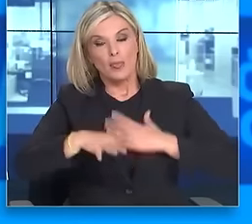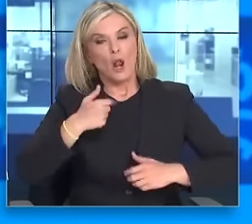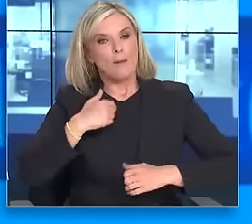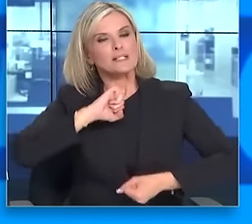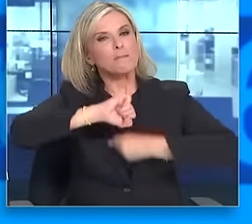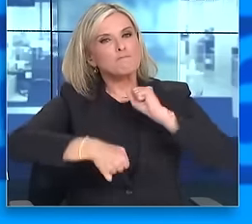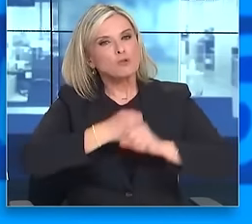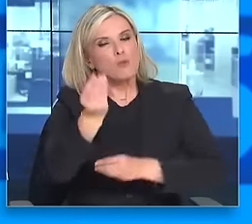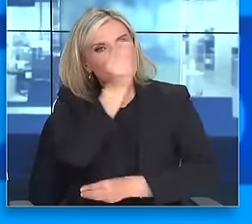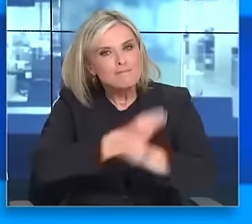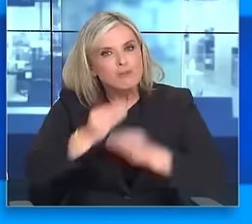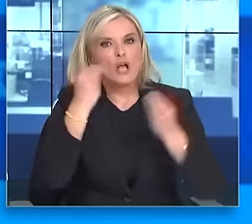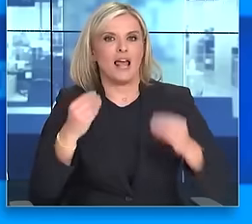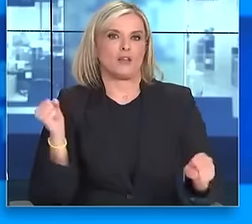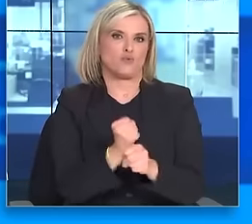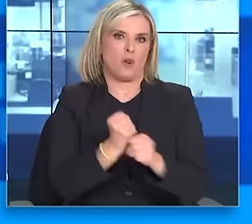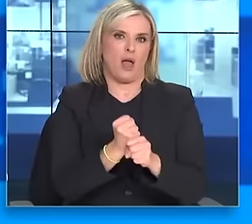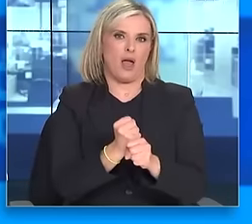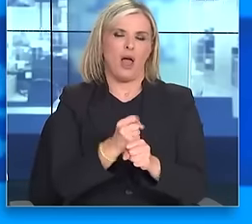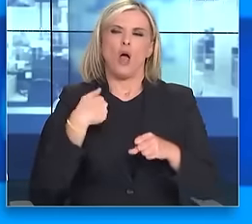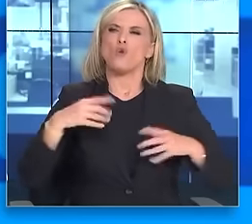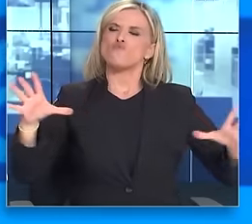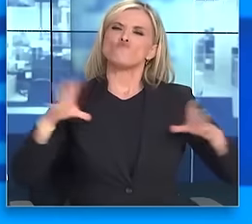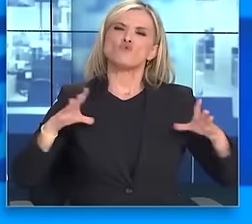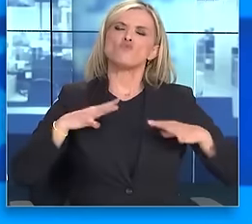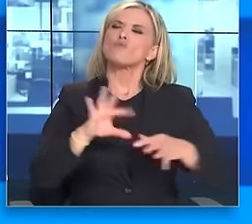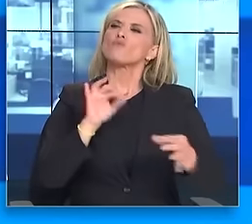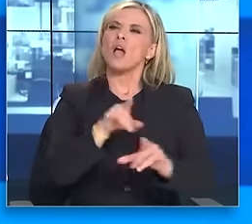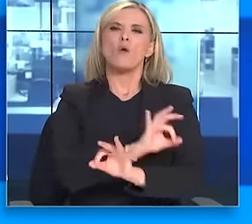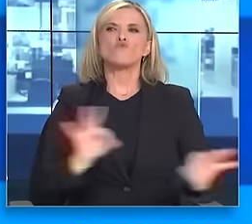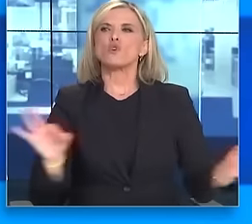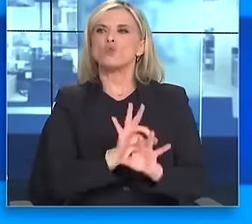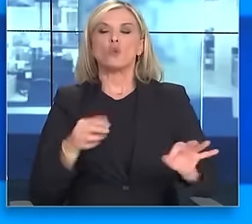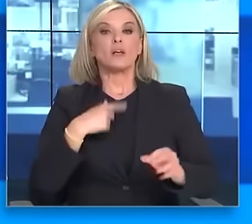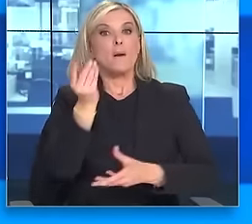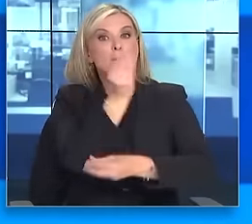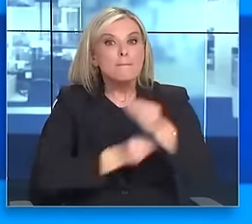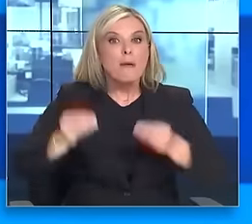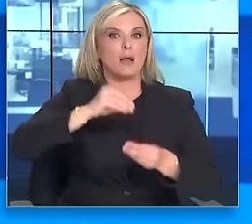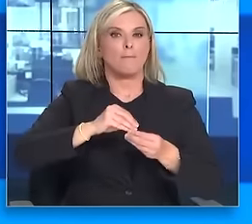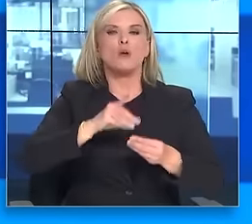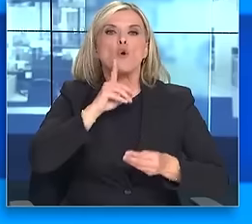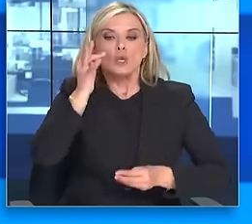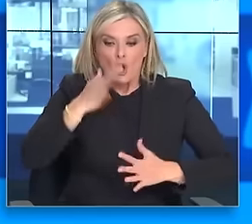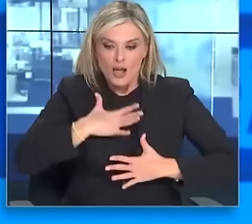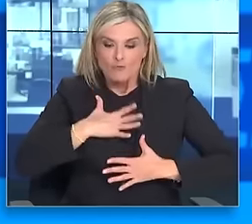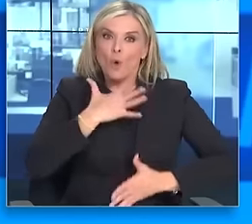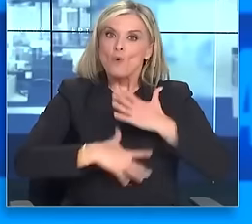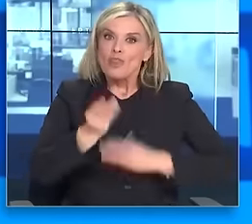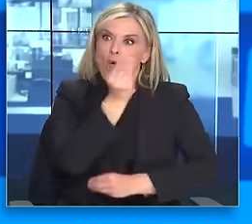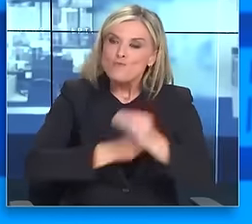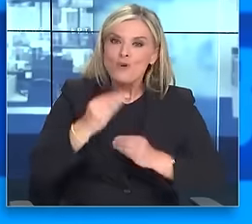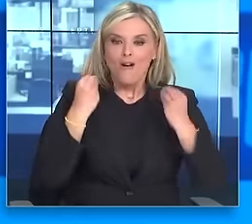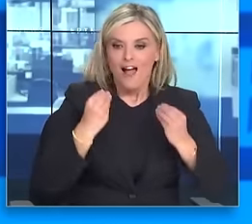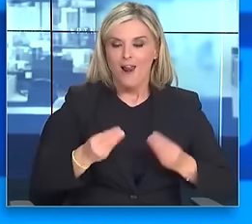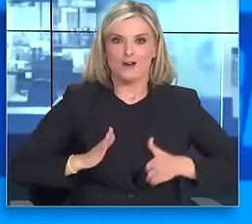αυτή ήταν η αρχή μου πάντα. Δεν συμβιβάζομαι με το καλό. Θέλω το καλύτερο και πάντα και για τον εαυτό μου. Κάθε